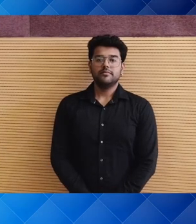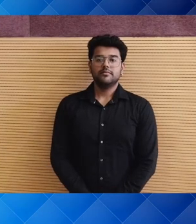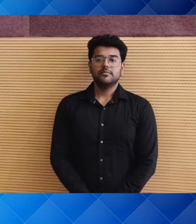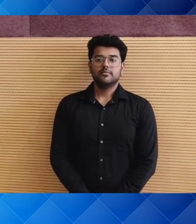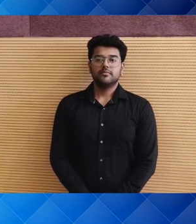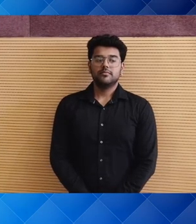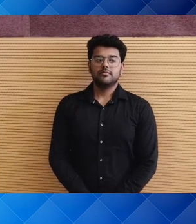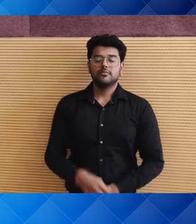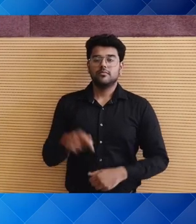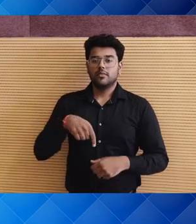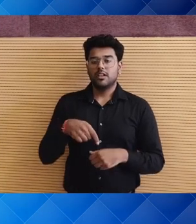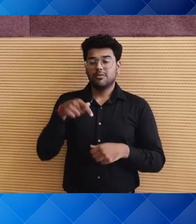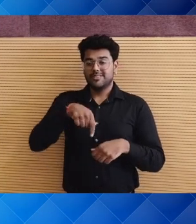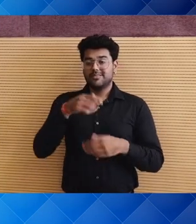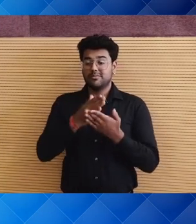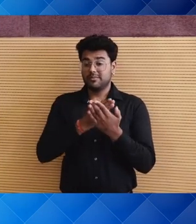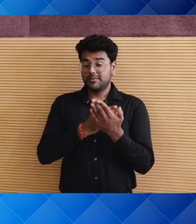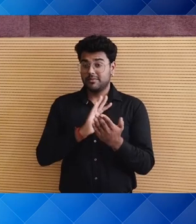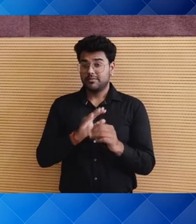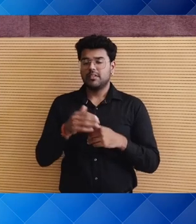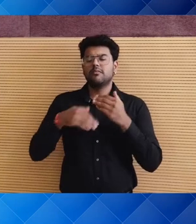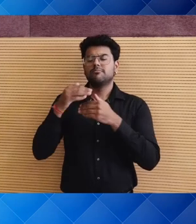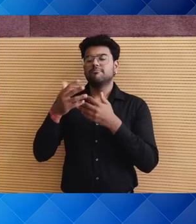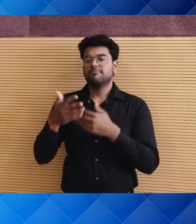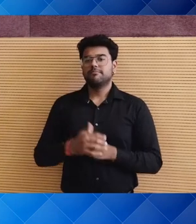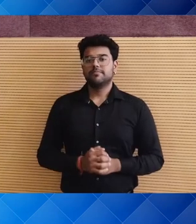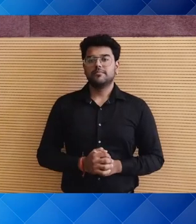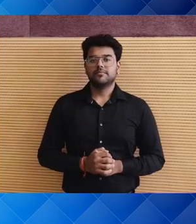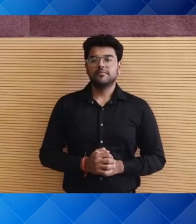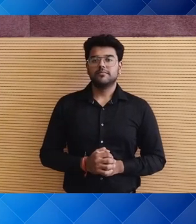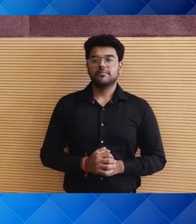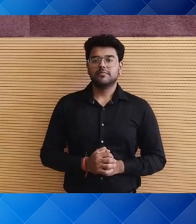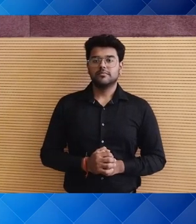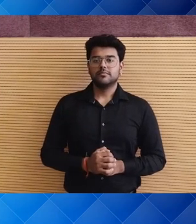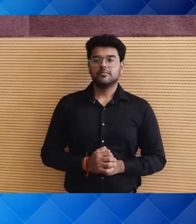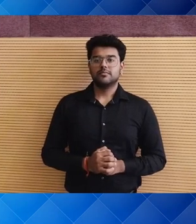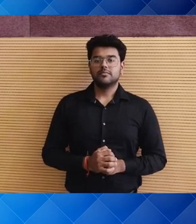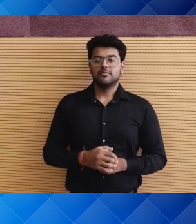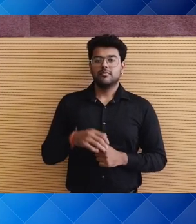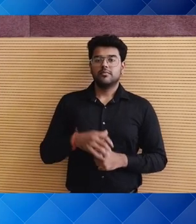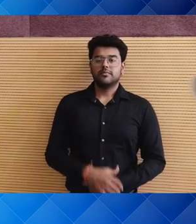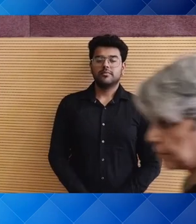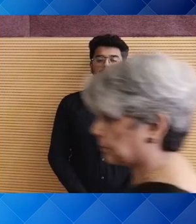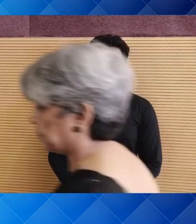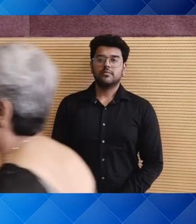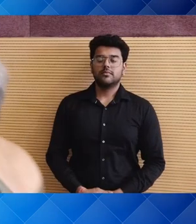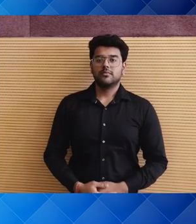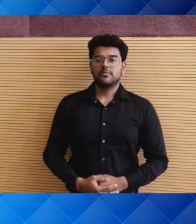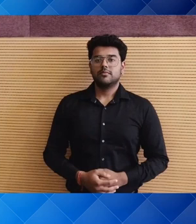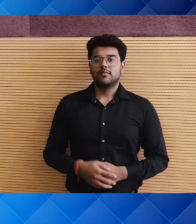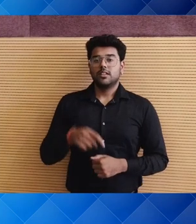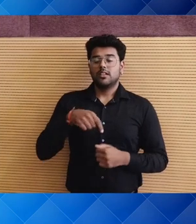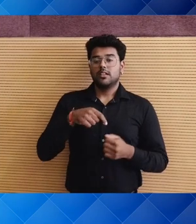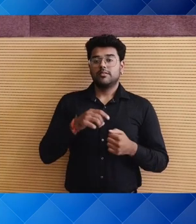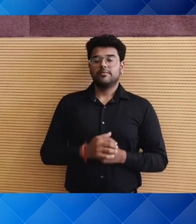और अब हम अपने इस कार्यक्रम में भी आगे बढ़ते हैं और अब बुनियादी स्तर के लिए जो राष्ट्रीय